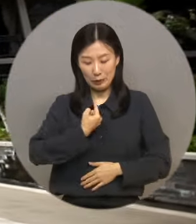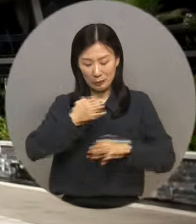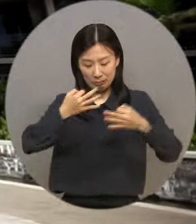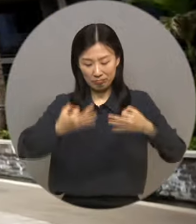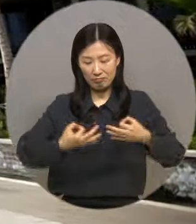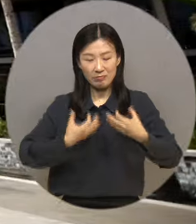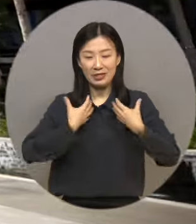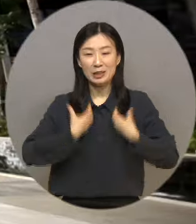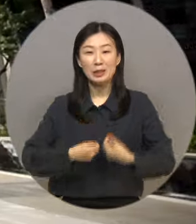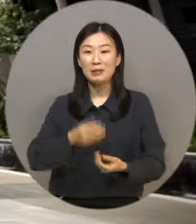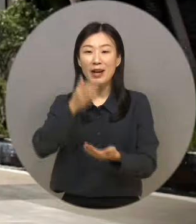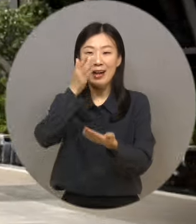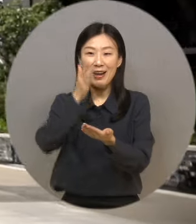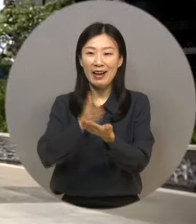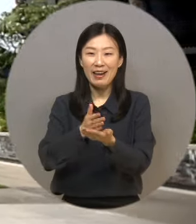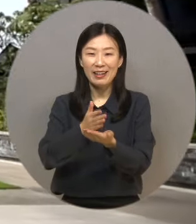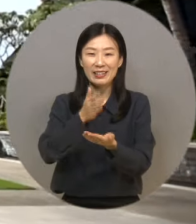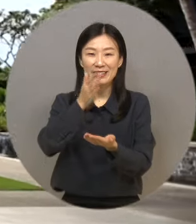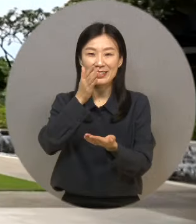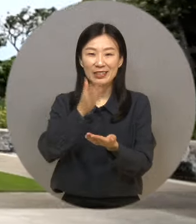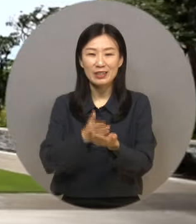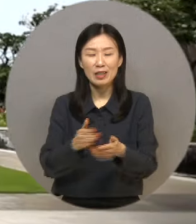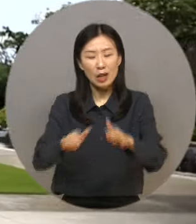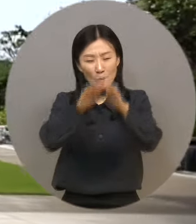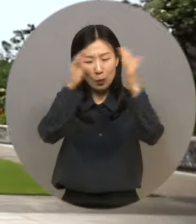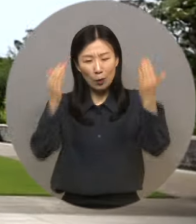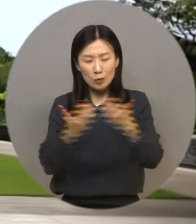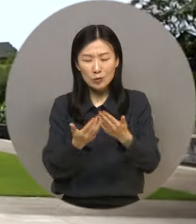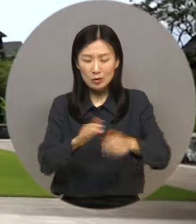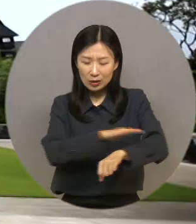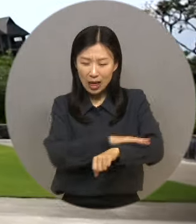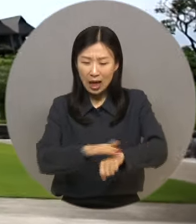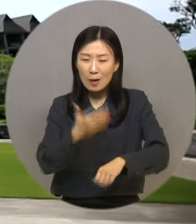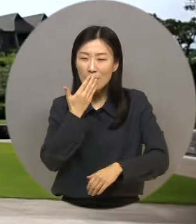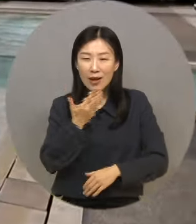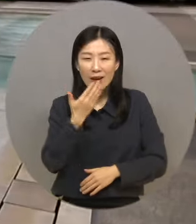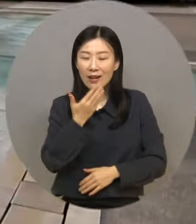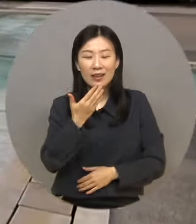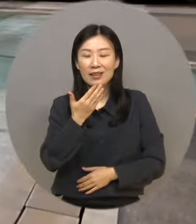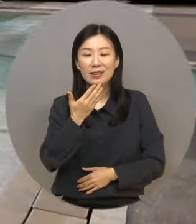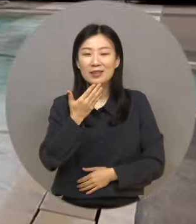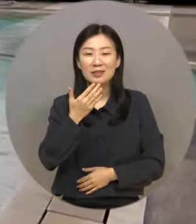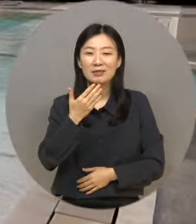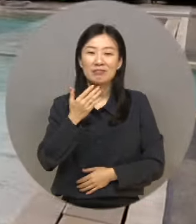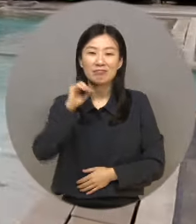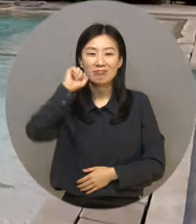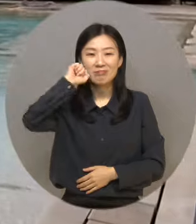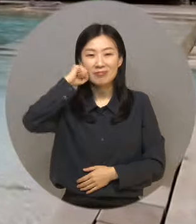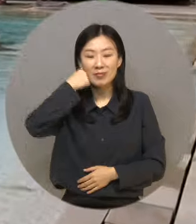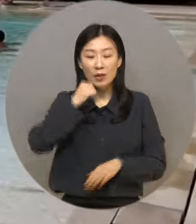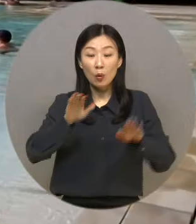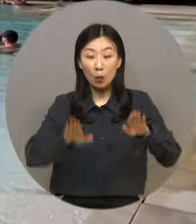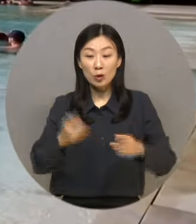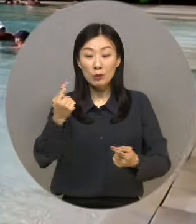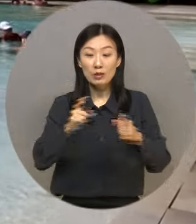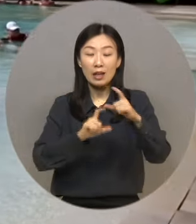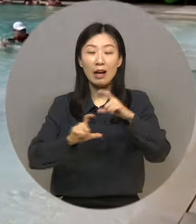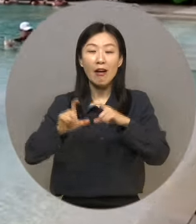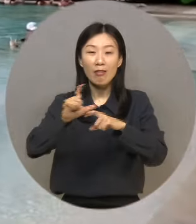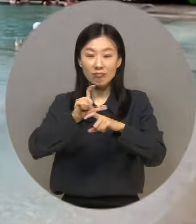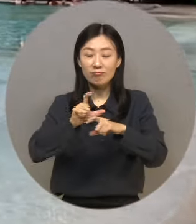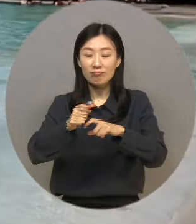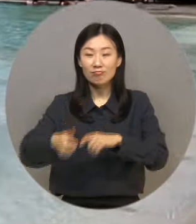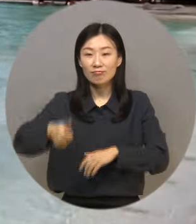실망하지만 하지만 잘할 순 없어 오늘보다 더 나은 내일이면